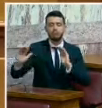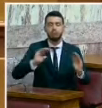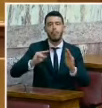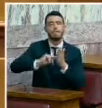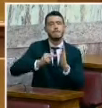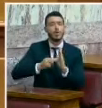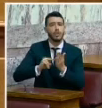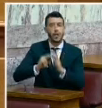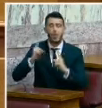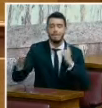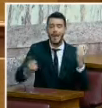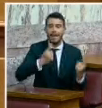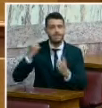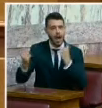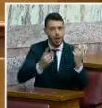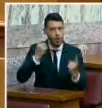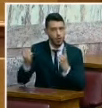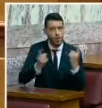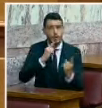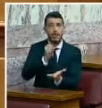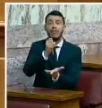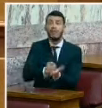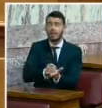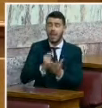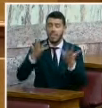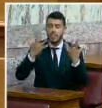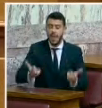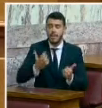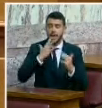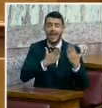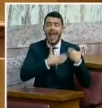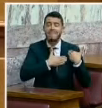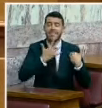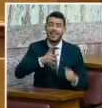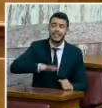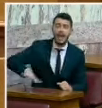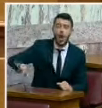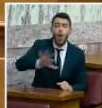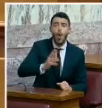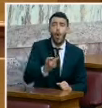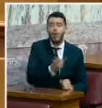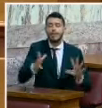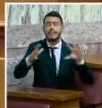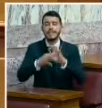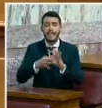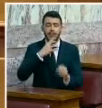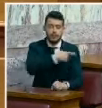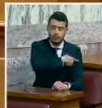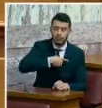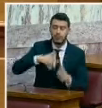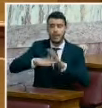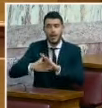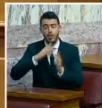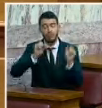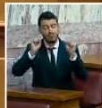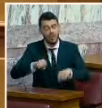εταιρική κοινωνική ευθύνη. Αυτή είναι η συμφωνία αλήθειας που προτείνουμε στην επιχειρηματική κοινότητα την επόμενη μέρα. Ναι, θα έρθουν να επενδύσουν την επόμενη μέρα, κύριε